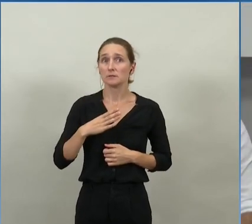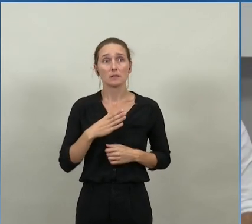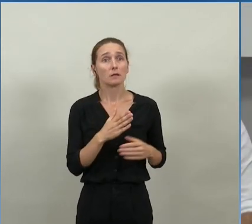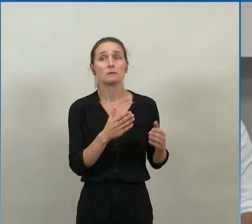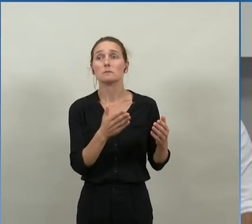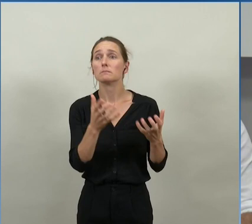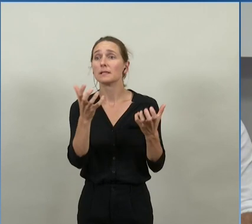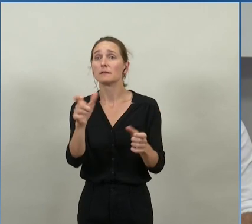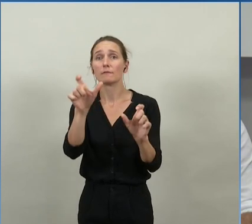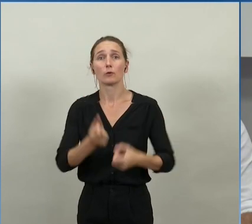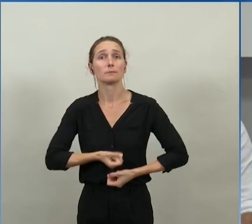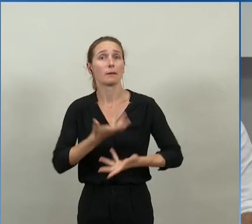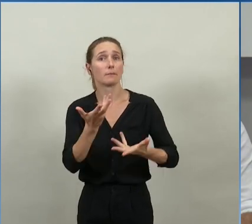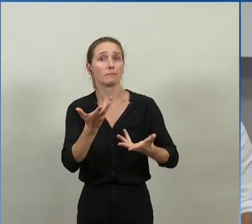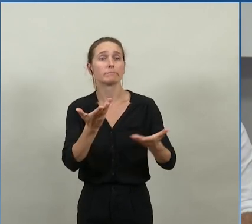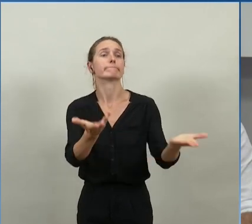madame CH